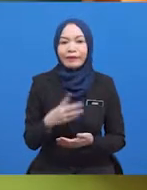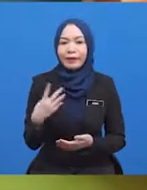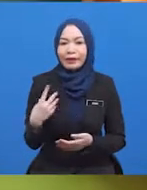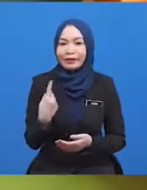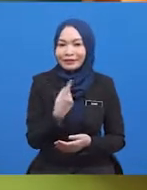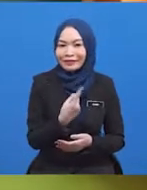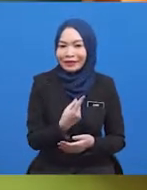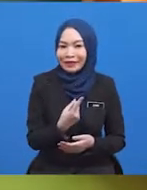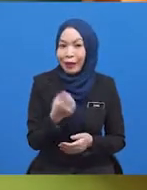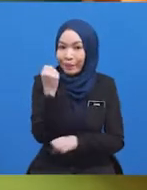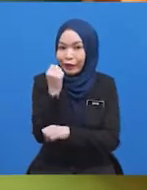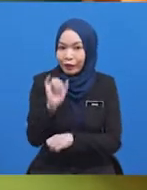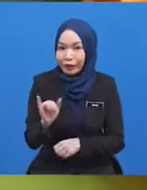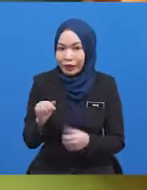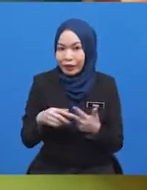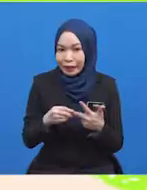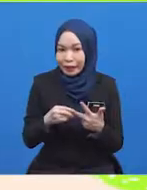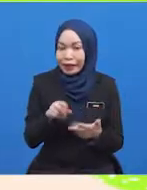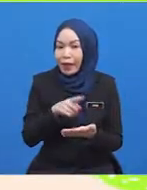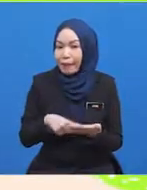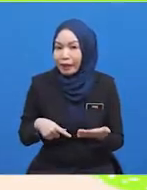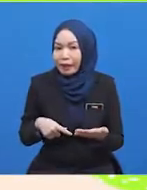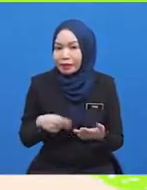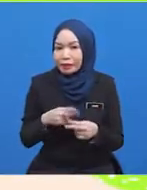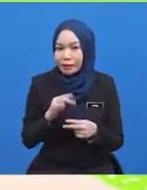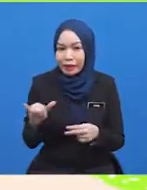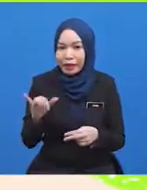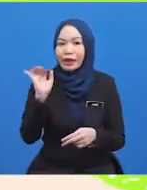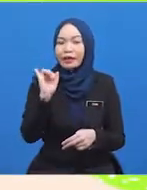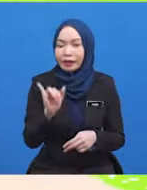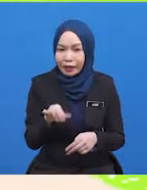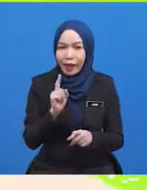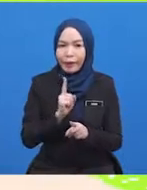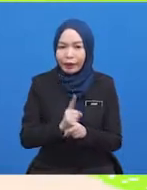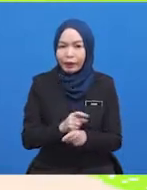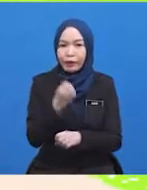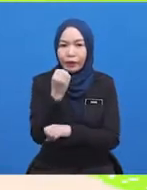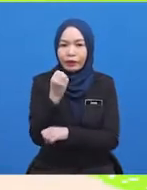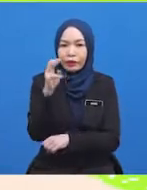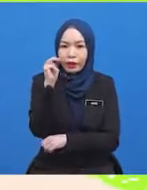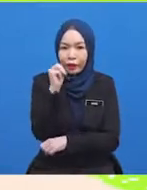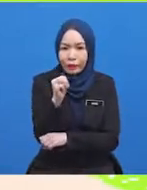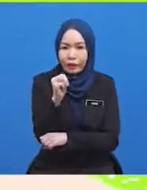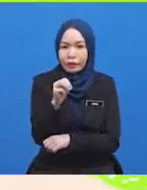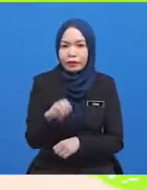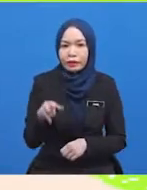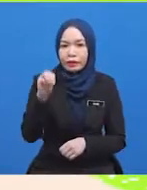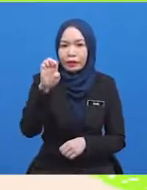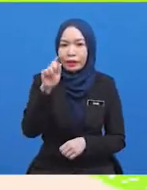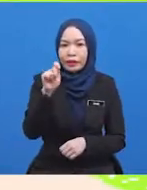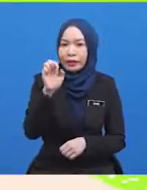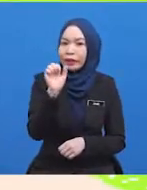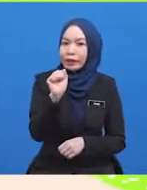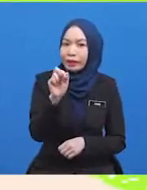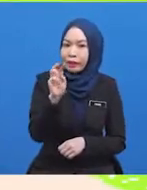apa, murid-murid? Ya, betul. Batuan metamorfosis. Mari kita sama-sama mengenal pasti